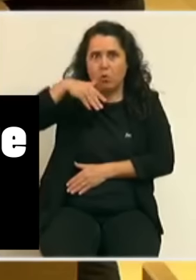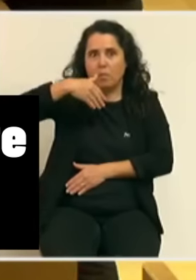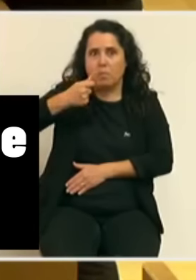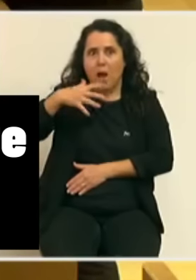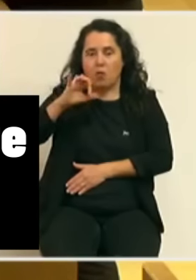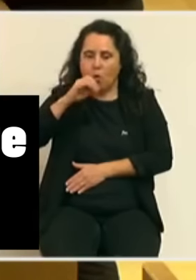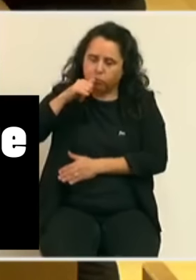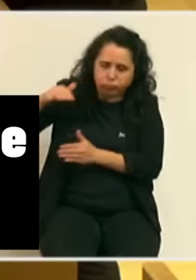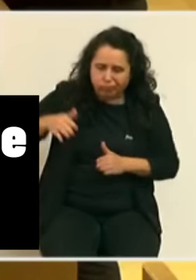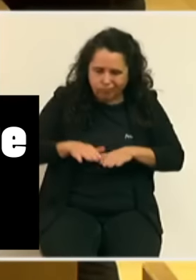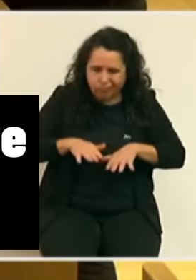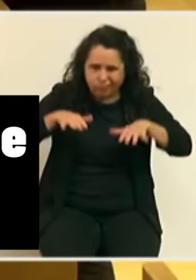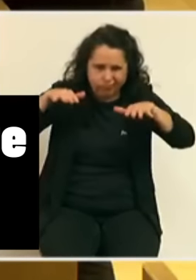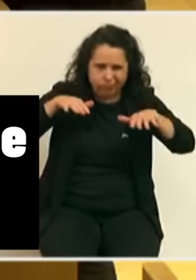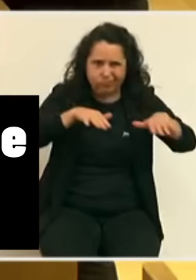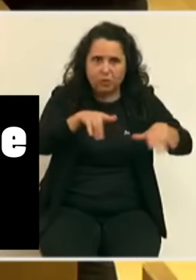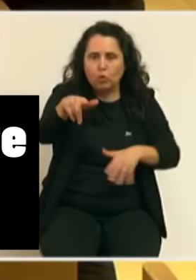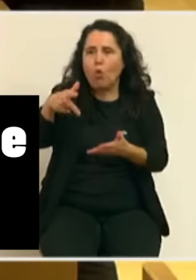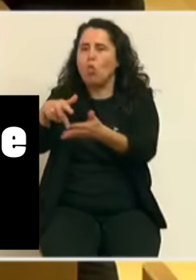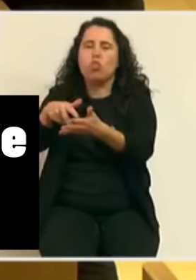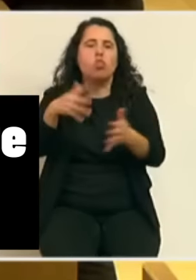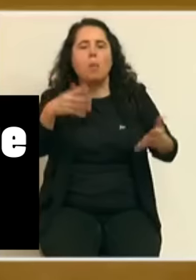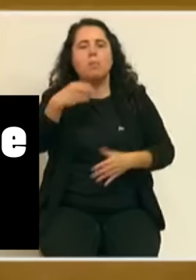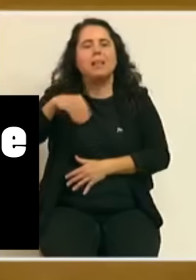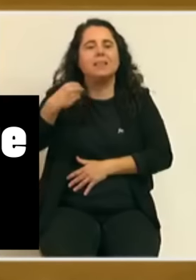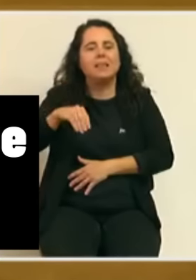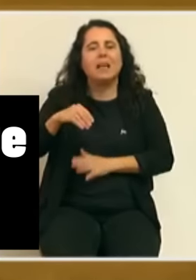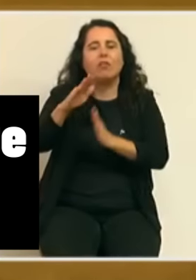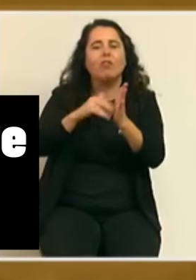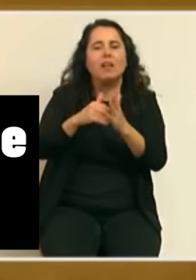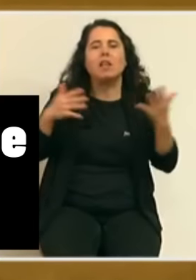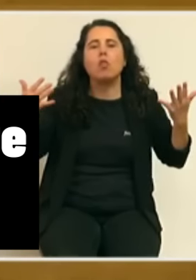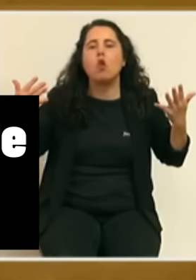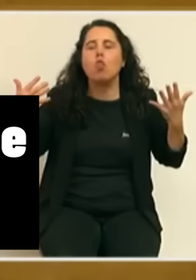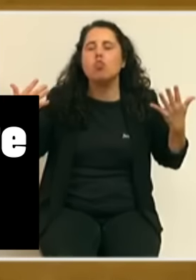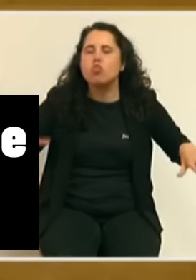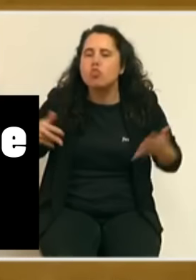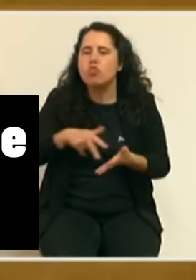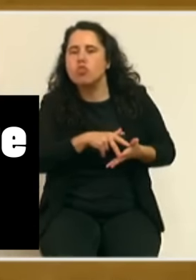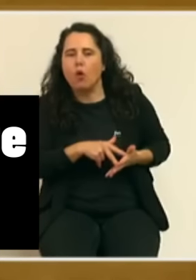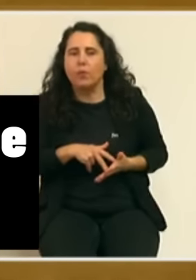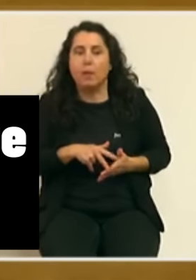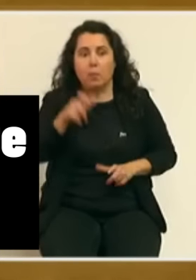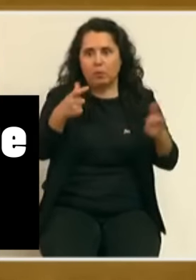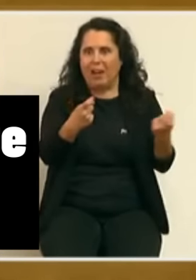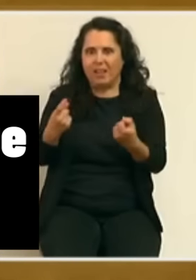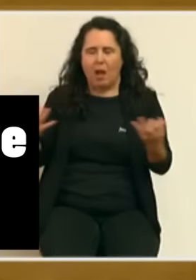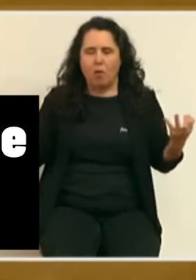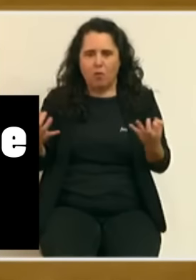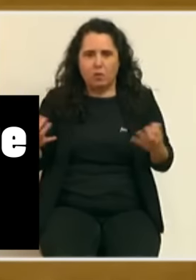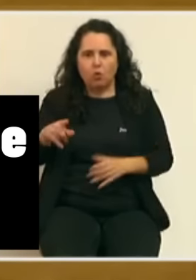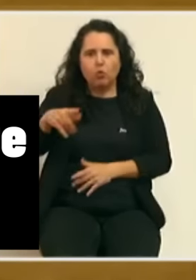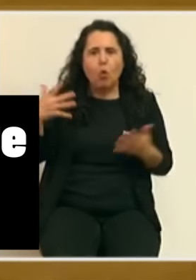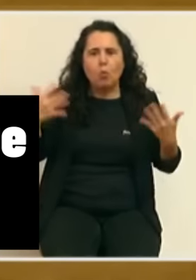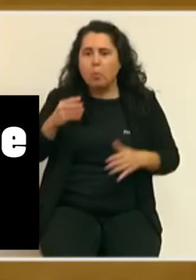On estava, senyor Mazón? On estava el president dels valencians el dia que més el necessitàvem? Com podia